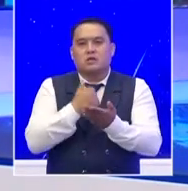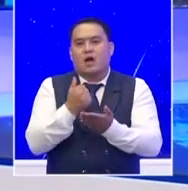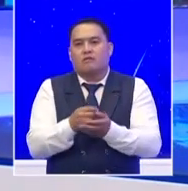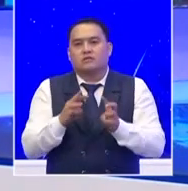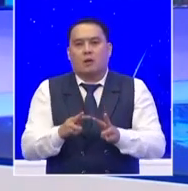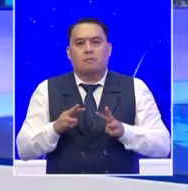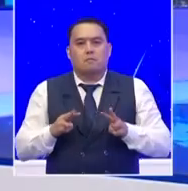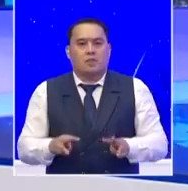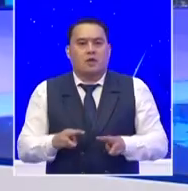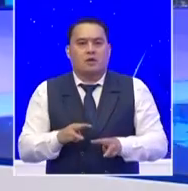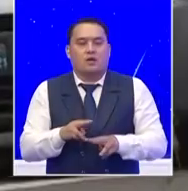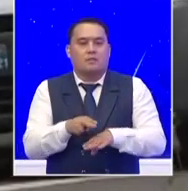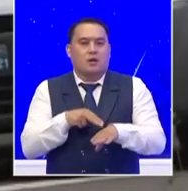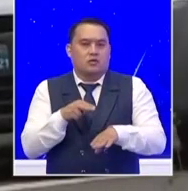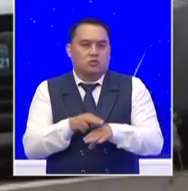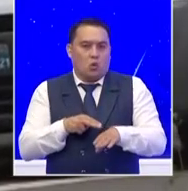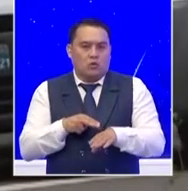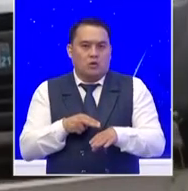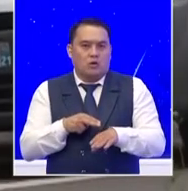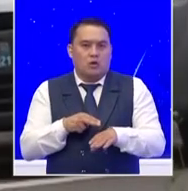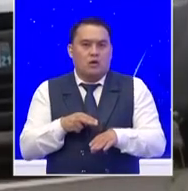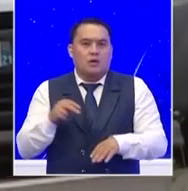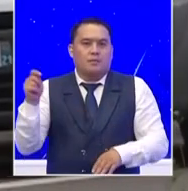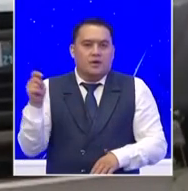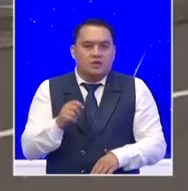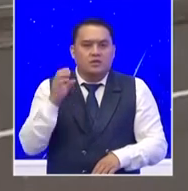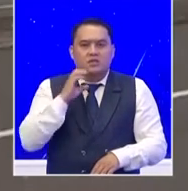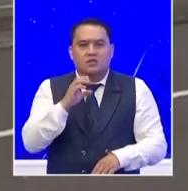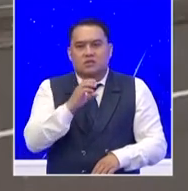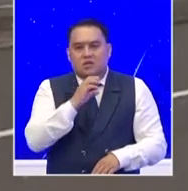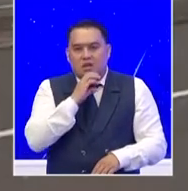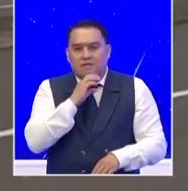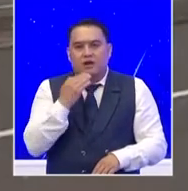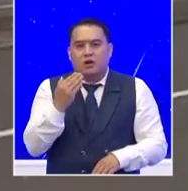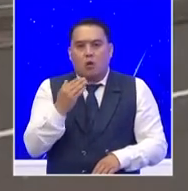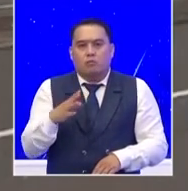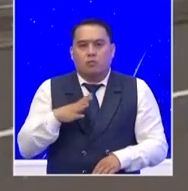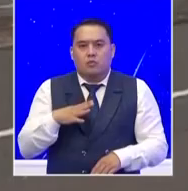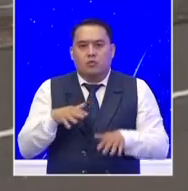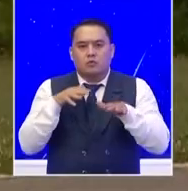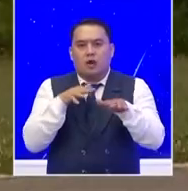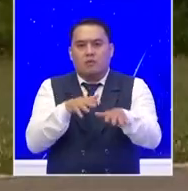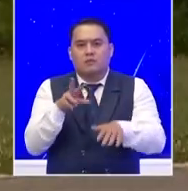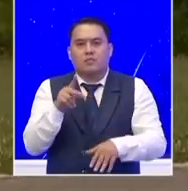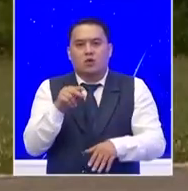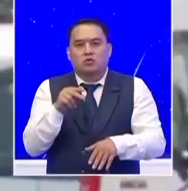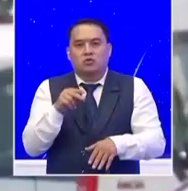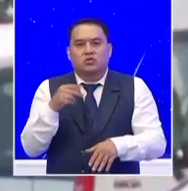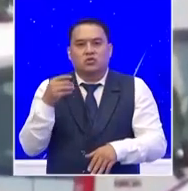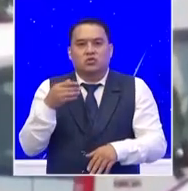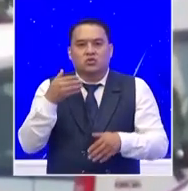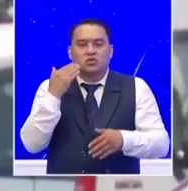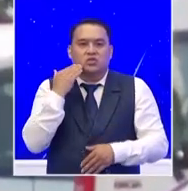при Министерстве внутренних дел Лоран Нунес. Он посетил северо-восточный район Дижона, куда после нападения в пятницу на